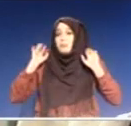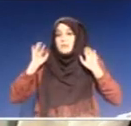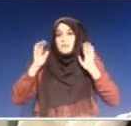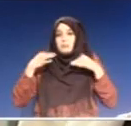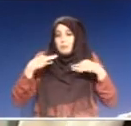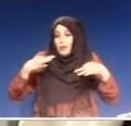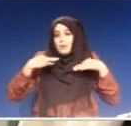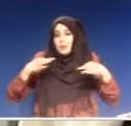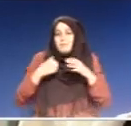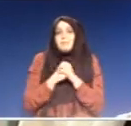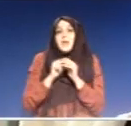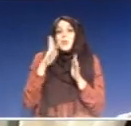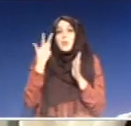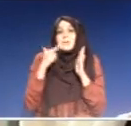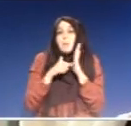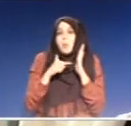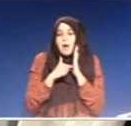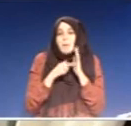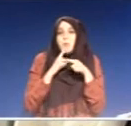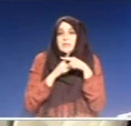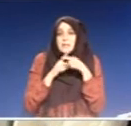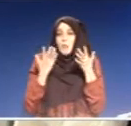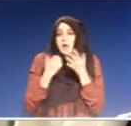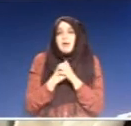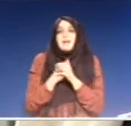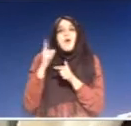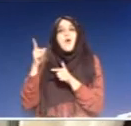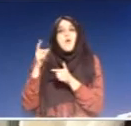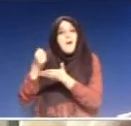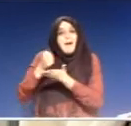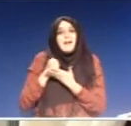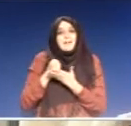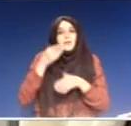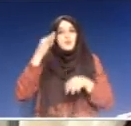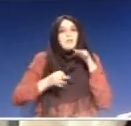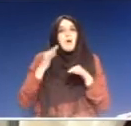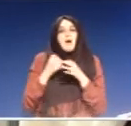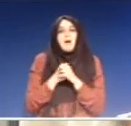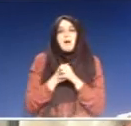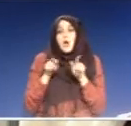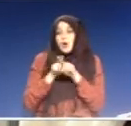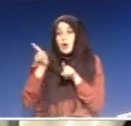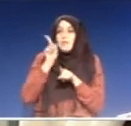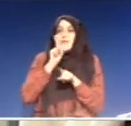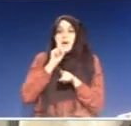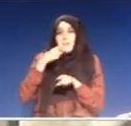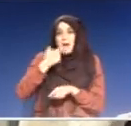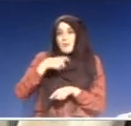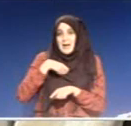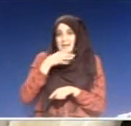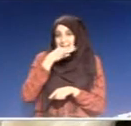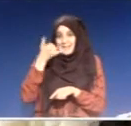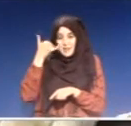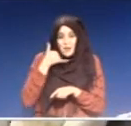الثالثة أن الخبراء كما قلنا يساعدوا القضاء، لأن القاضي كما قالت الأستاذة المحامية جيجية ينقص عليهم